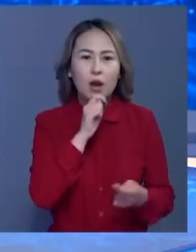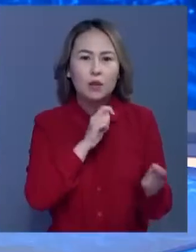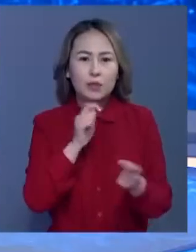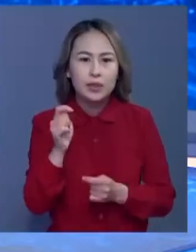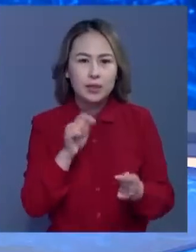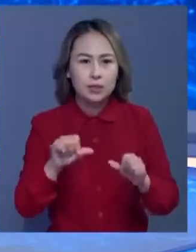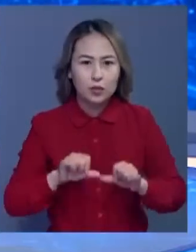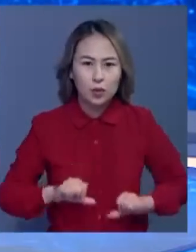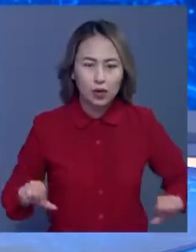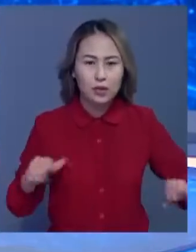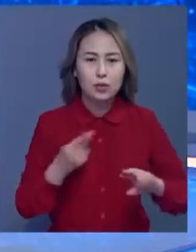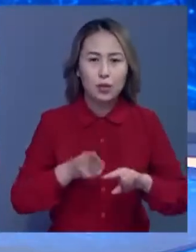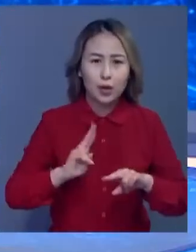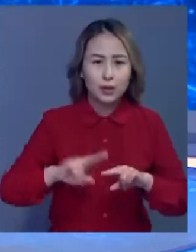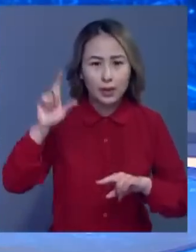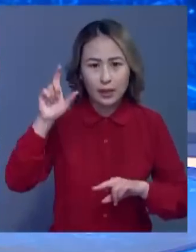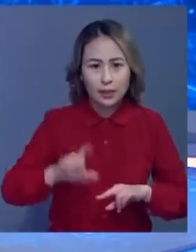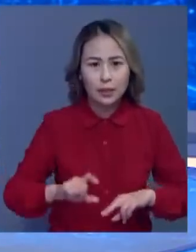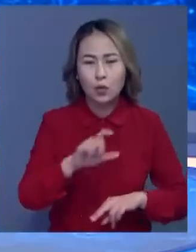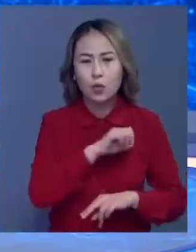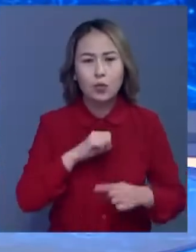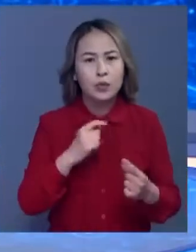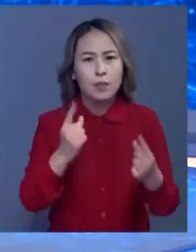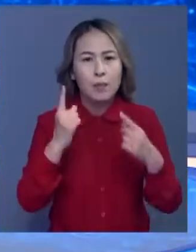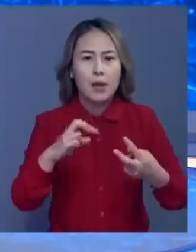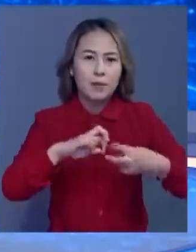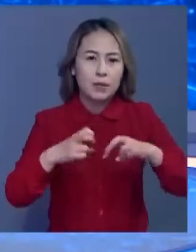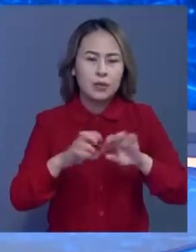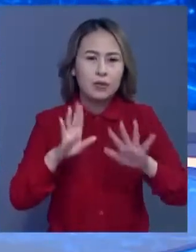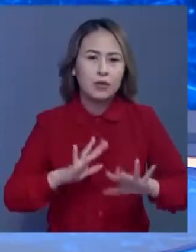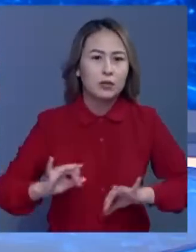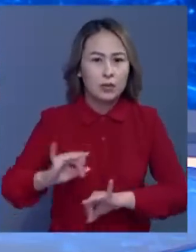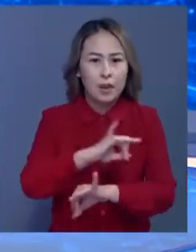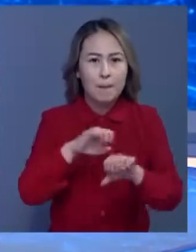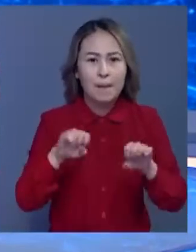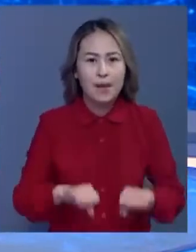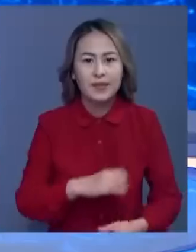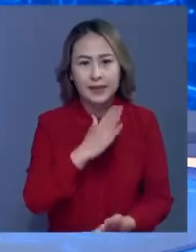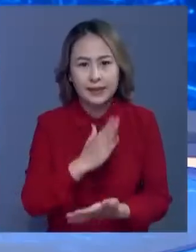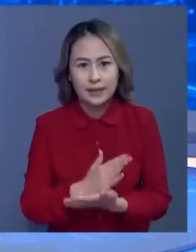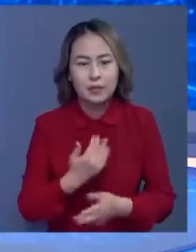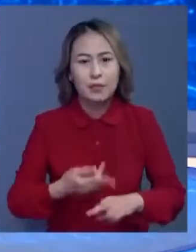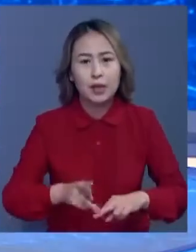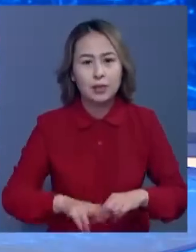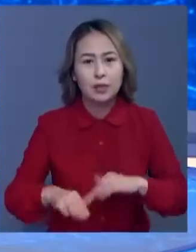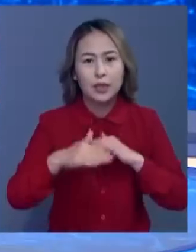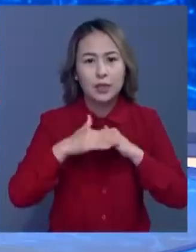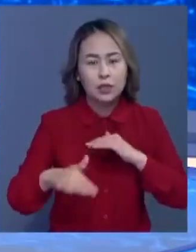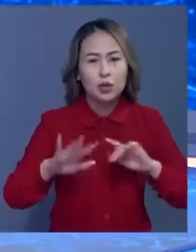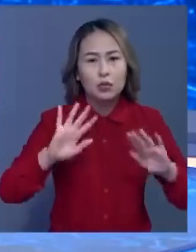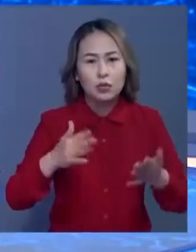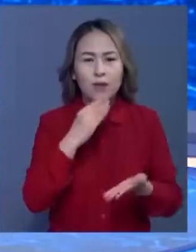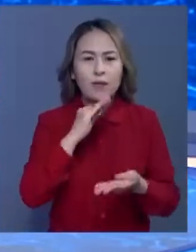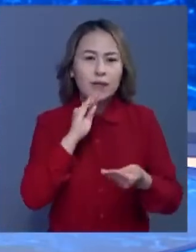Назарбаев қауіпсіздік кеңесінің төрағасы болғандықтан елдегі өзекті мәселелерді талқылауға құқылы. Өйткені бұл ұйым ел ішіндегі